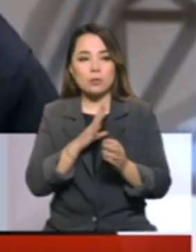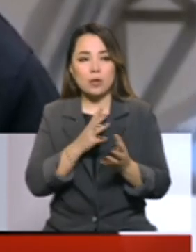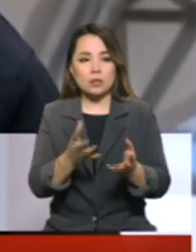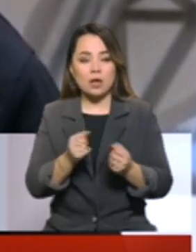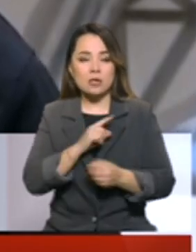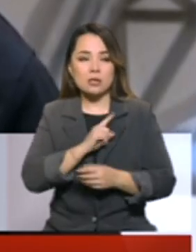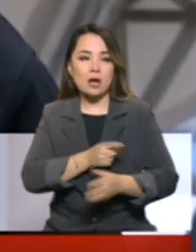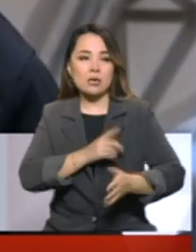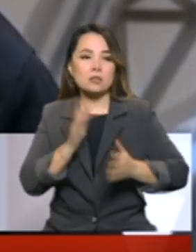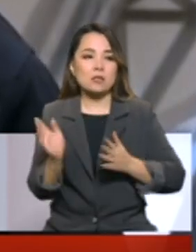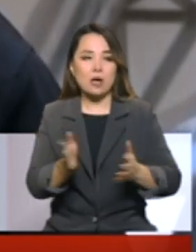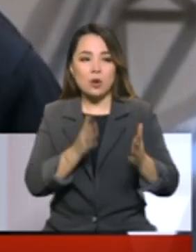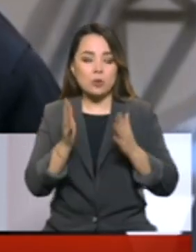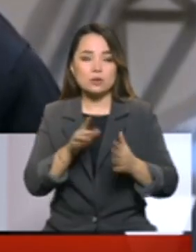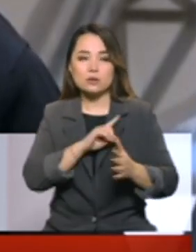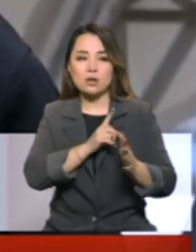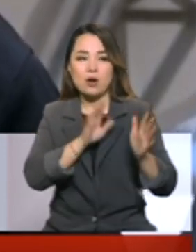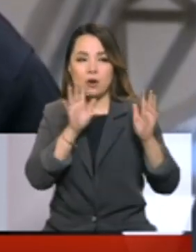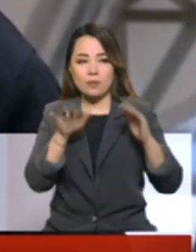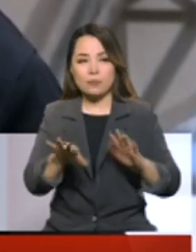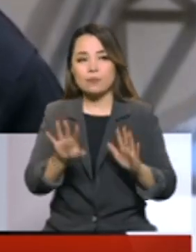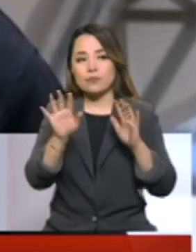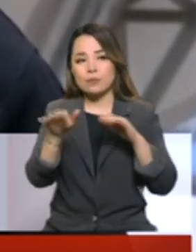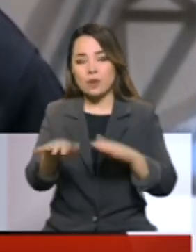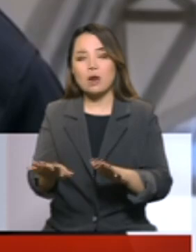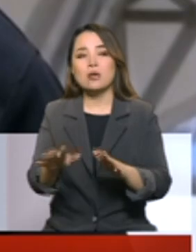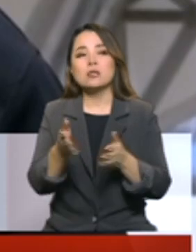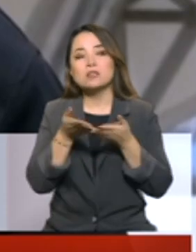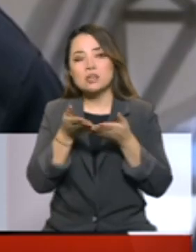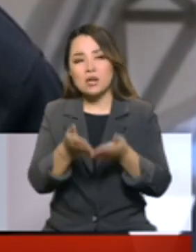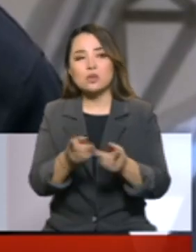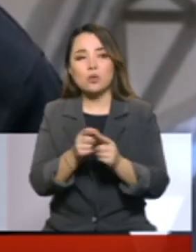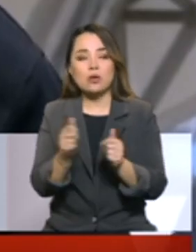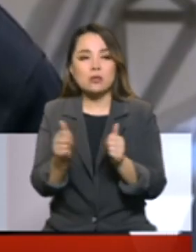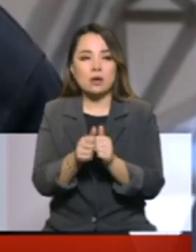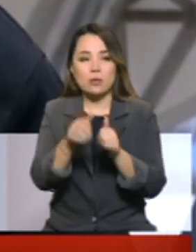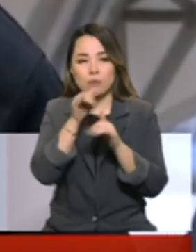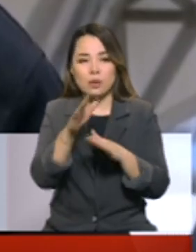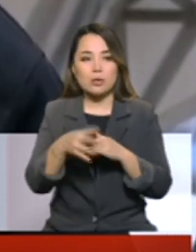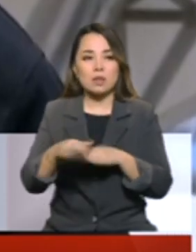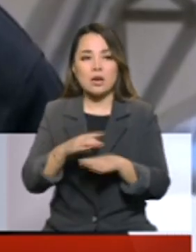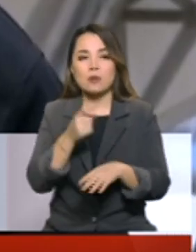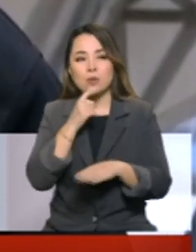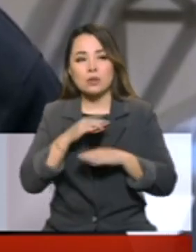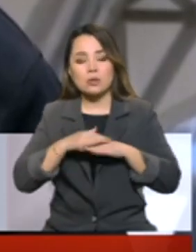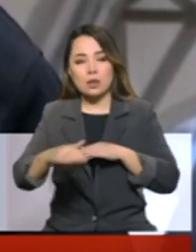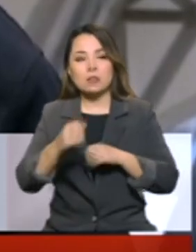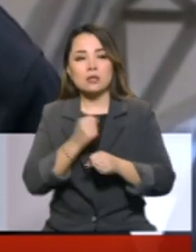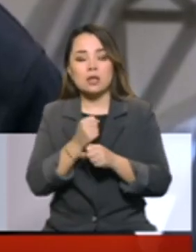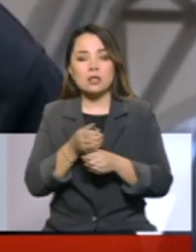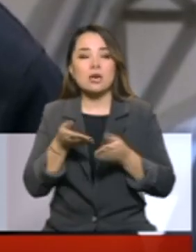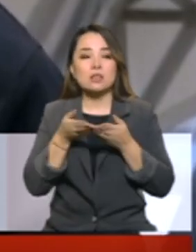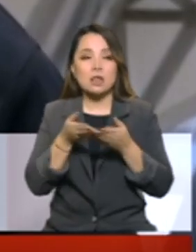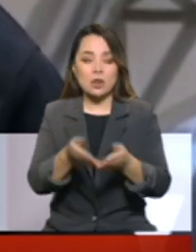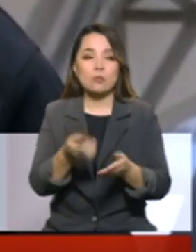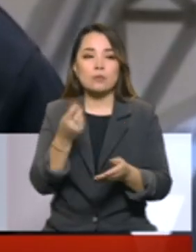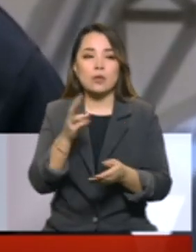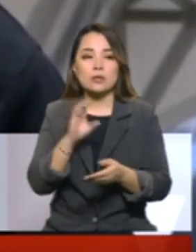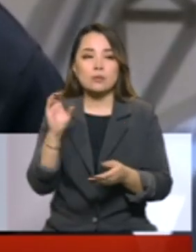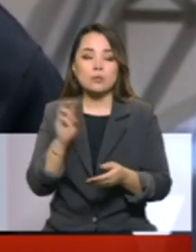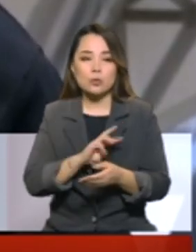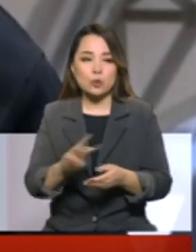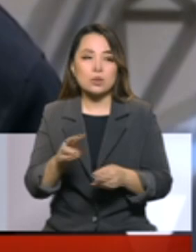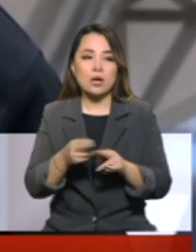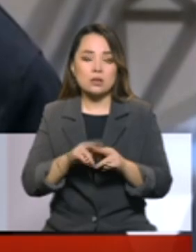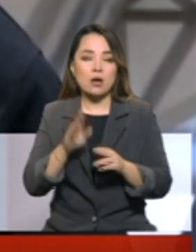qatty dabıldan teŋizde biyik tolqındar köterilip kemege jaqın baru mümkün bolmadı. Porttıñ maŋayındağı beton trekke soğulğan keme sanaulu minuttar içinde suğa